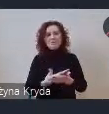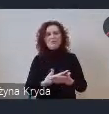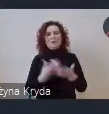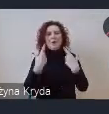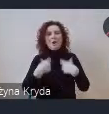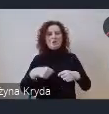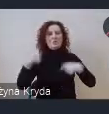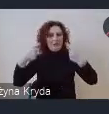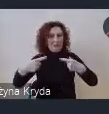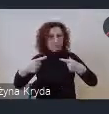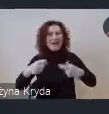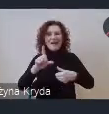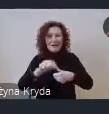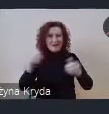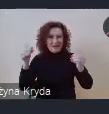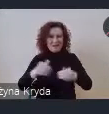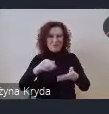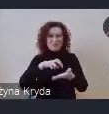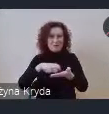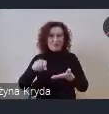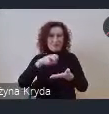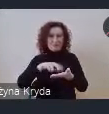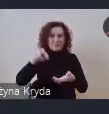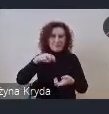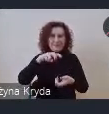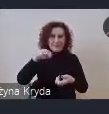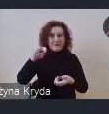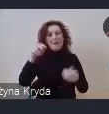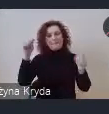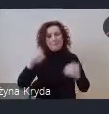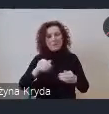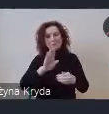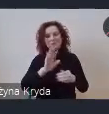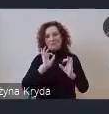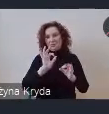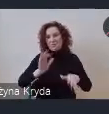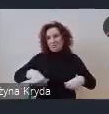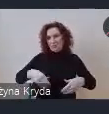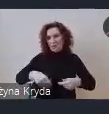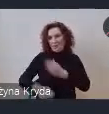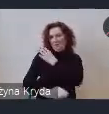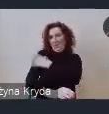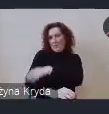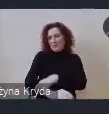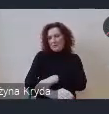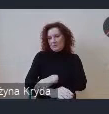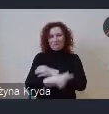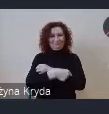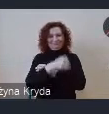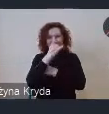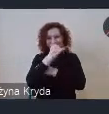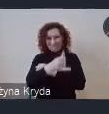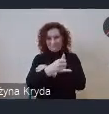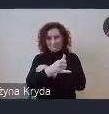takie osoby są nie może mieć sprawną tylko jedną stronę osoby po wylewach po udarach to są osoby które najczęściej